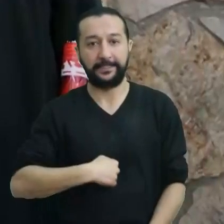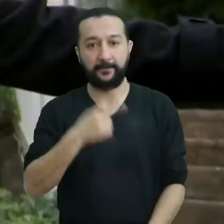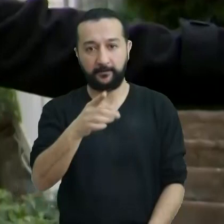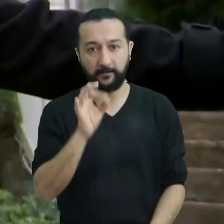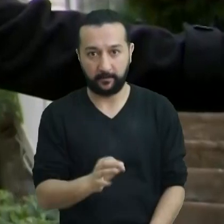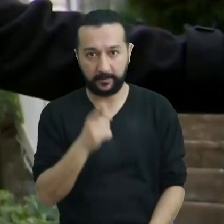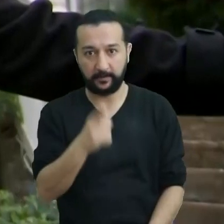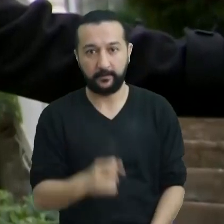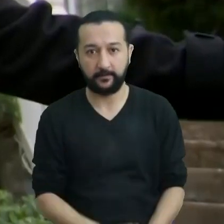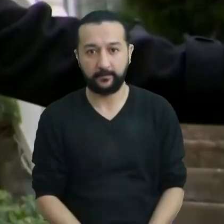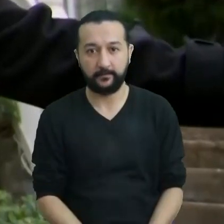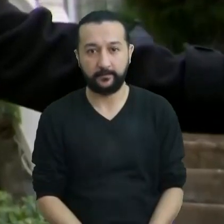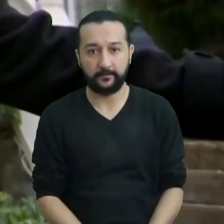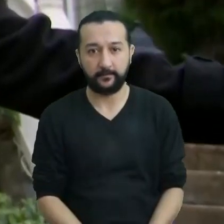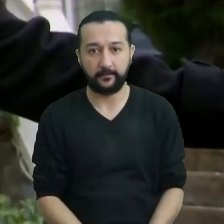hissediyorsun yani.